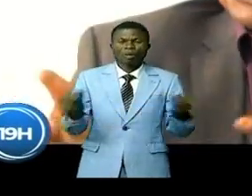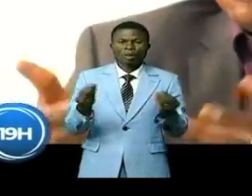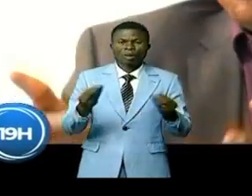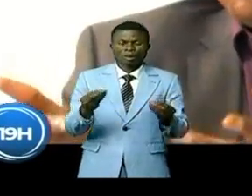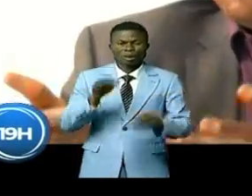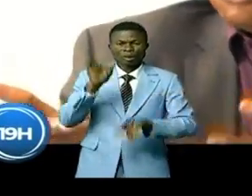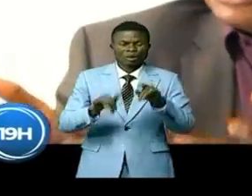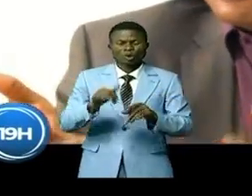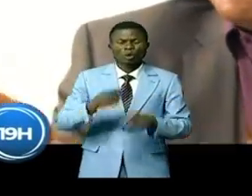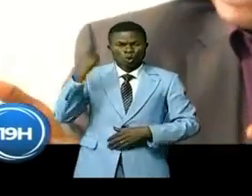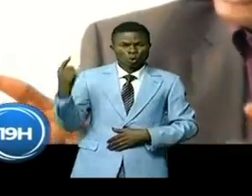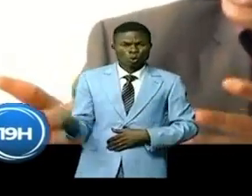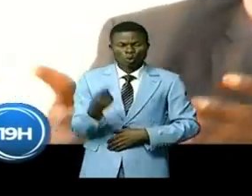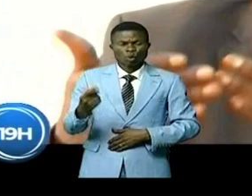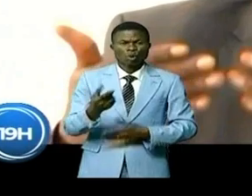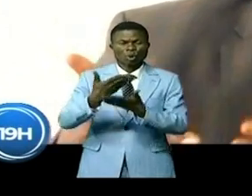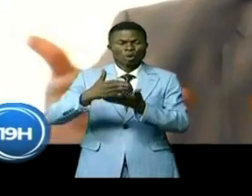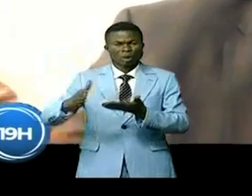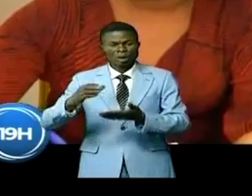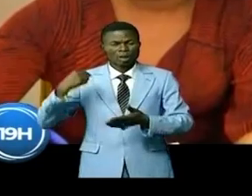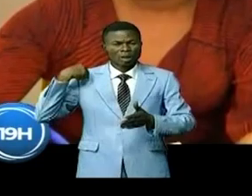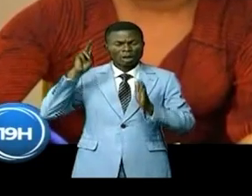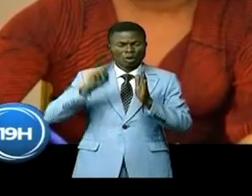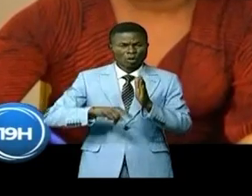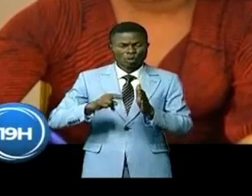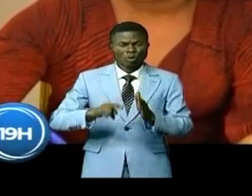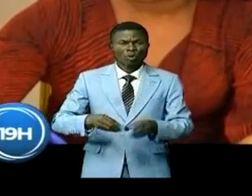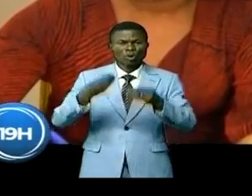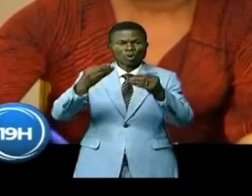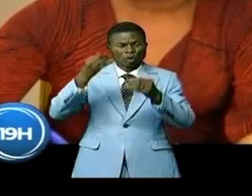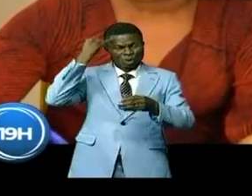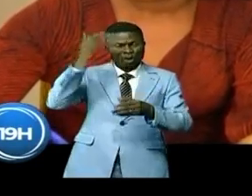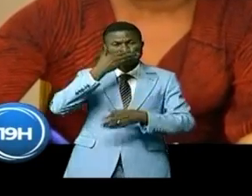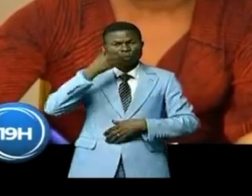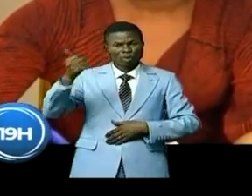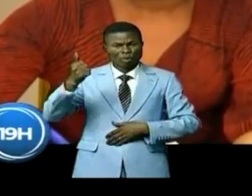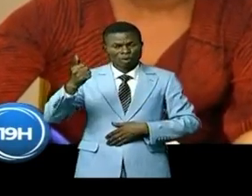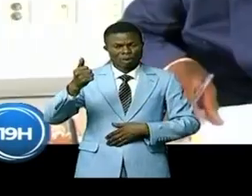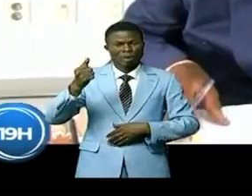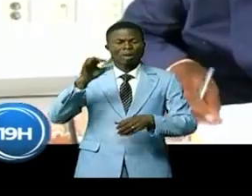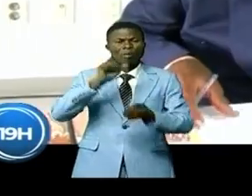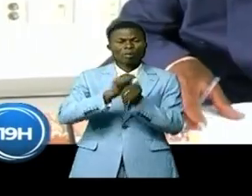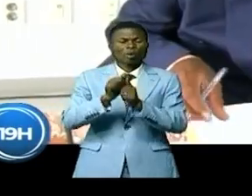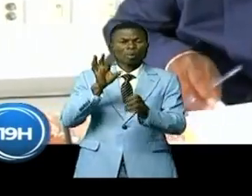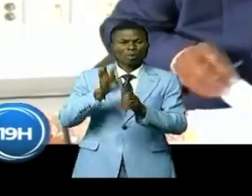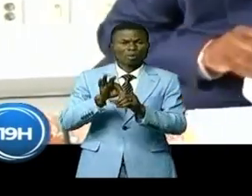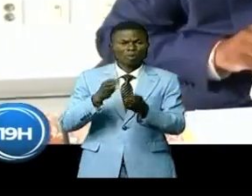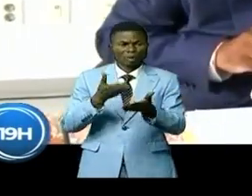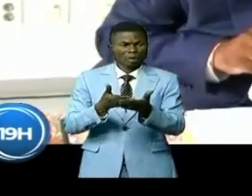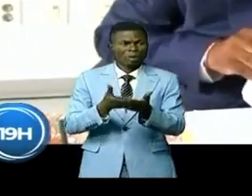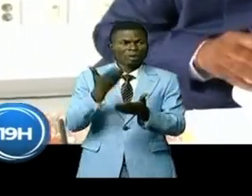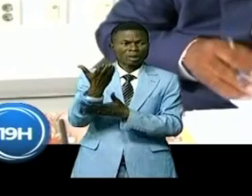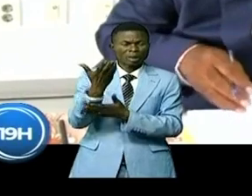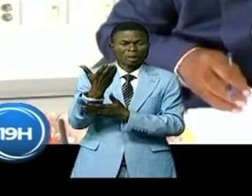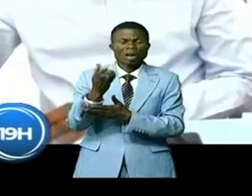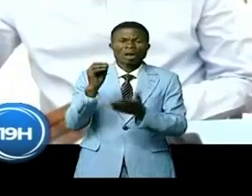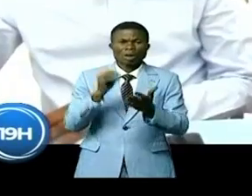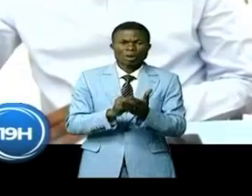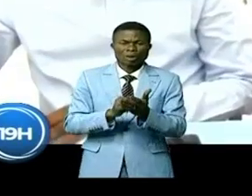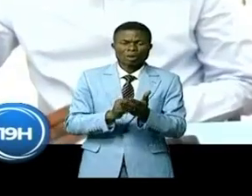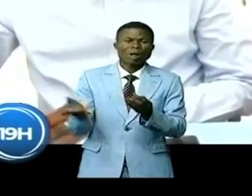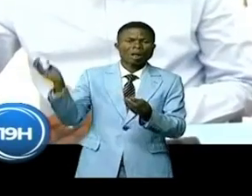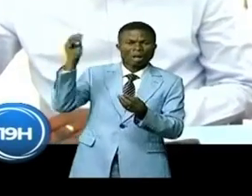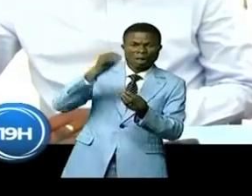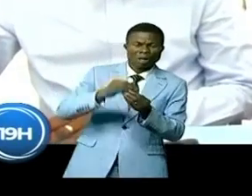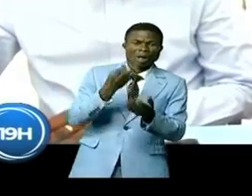secrétaire permanent de l'AETA, le gouvernement doit lever des options fortes pour ces processus électoraux. Il recommande entre autres l'augmentation